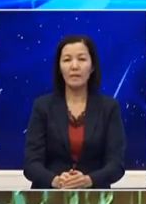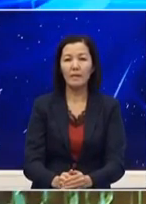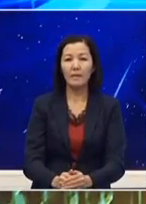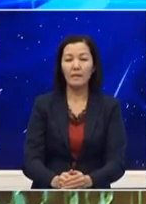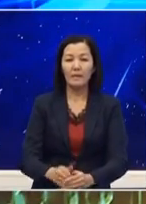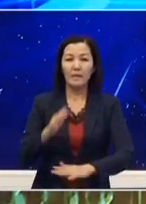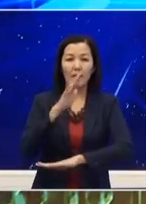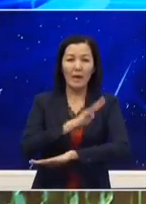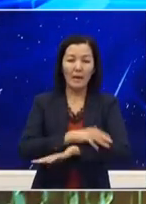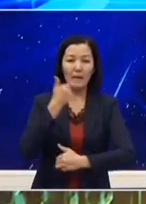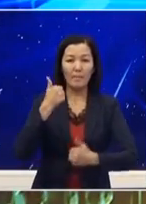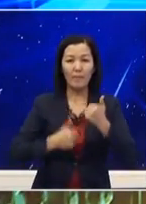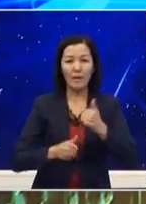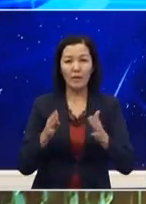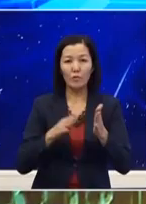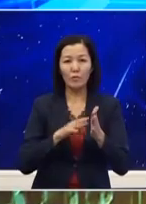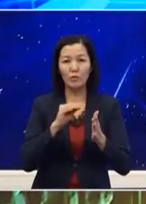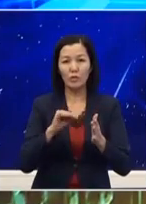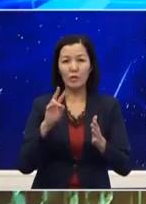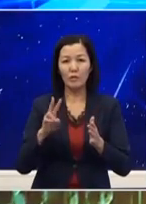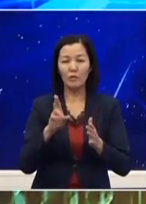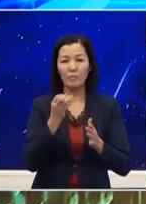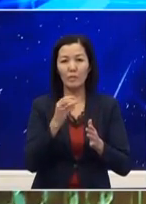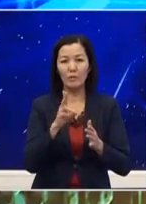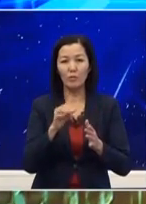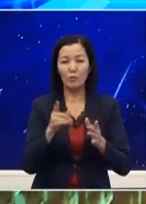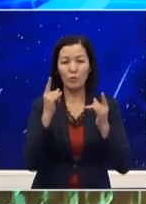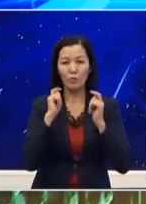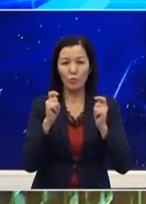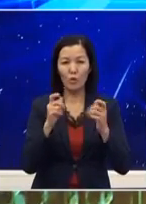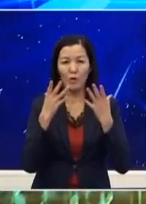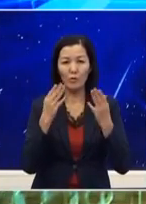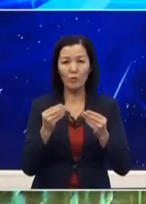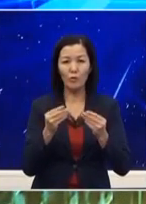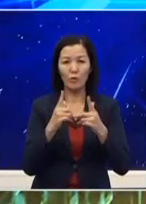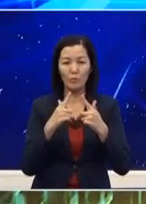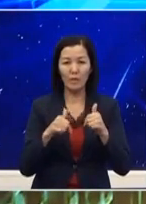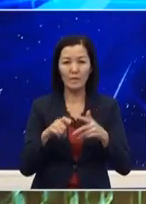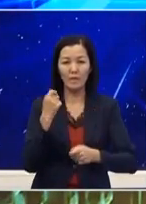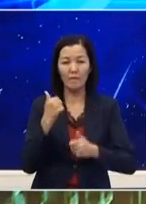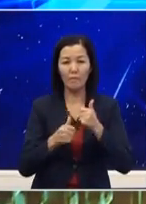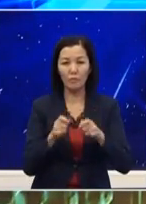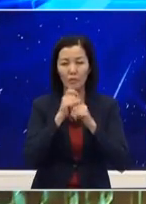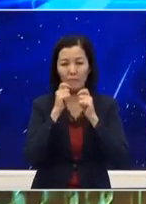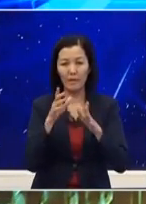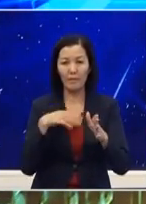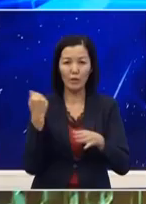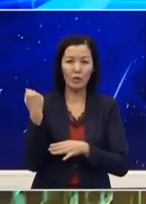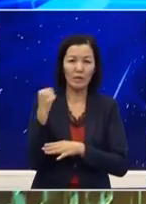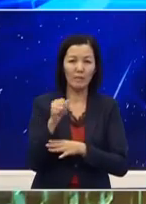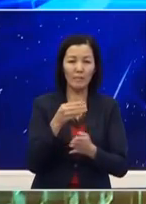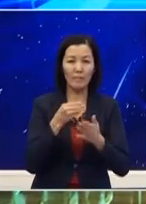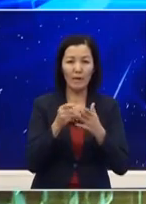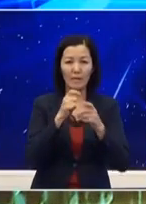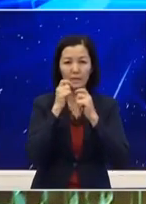Олимпиада жүлдегерлері 9-желтоқсан Бейсен Құранбектің туған күніне орай ұйымдастырылатын форум фесте марапатталады. Жеңімпаздарға